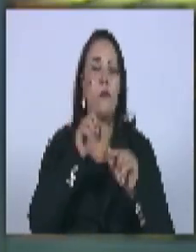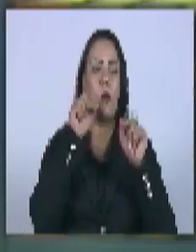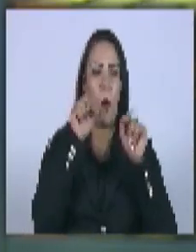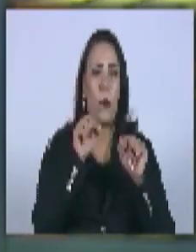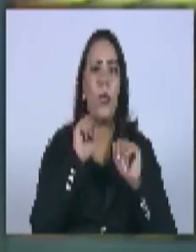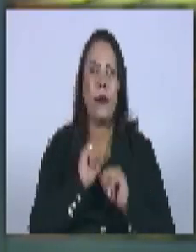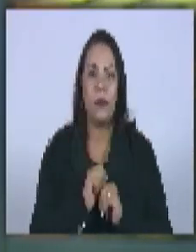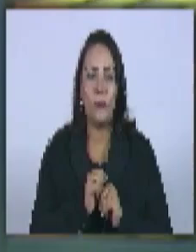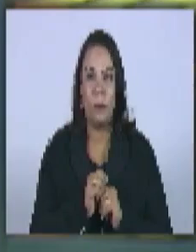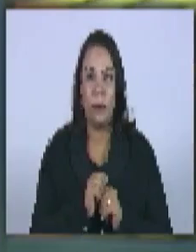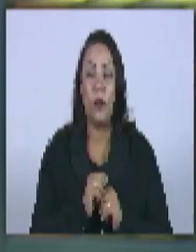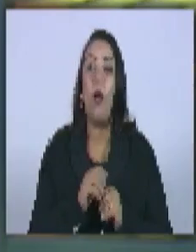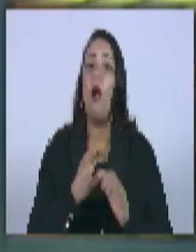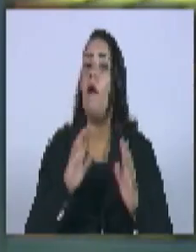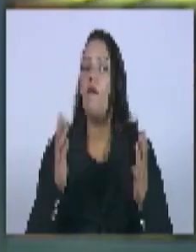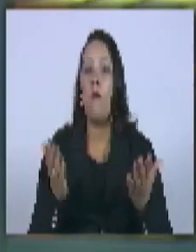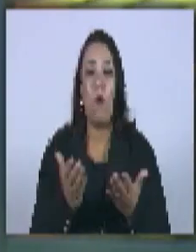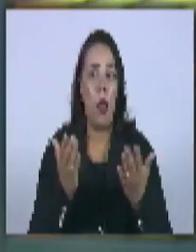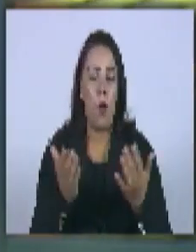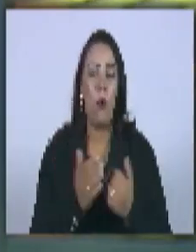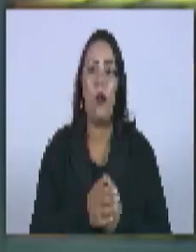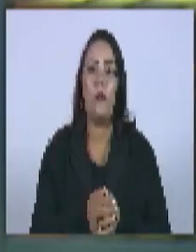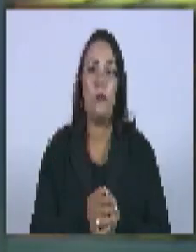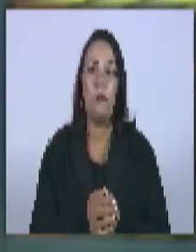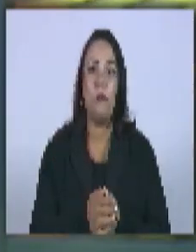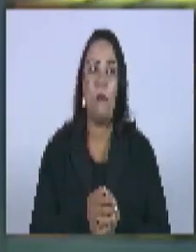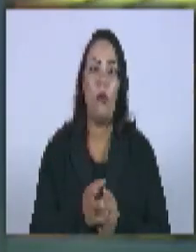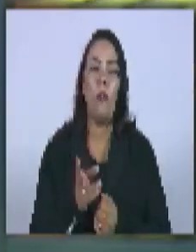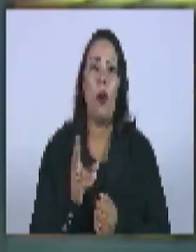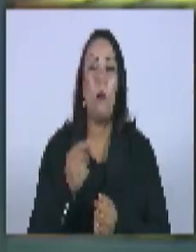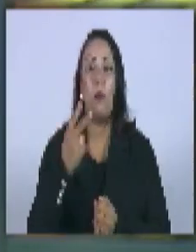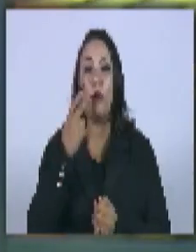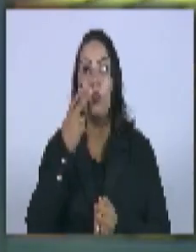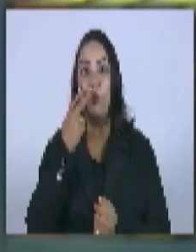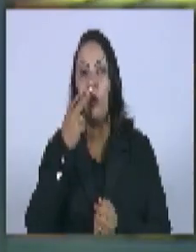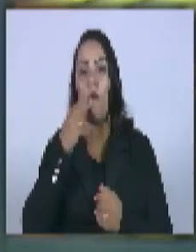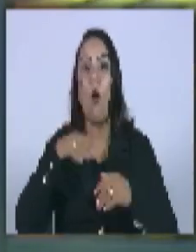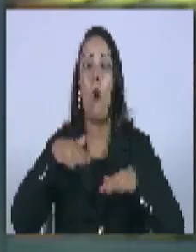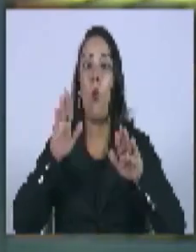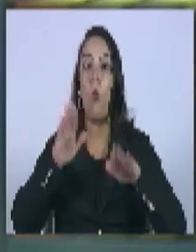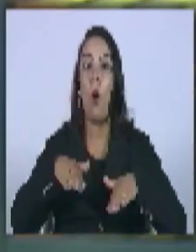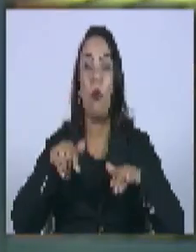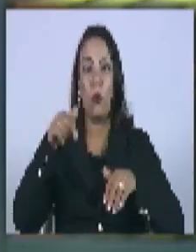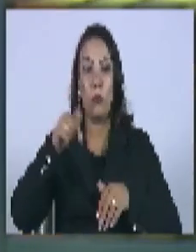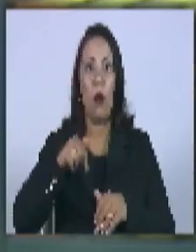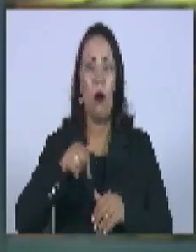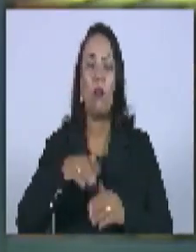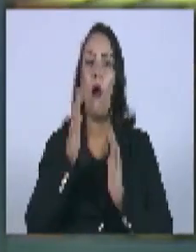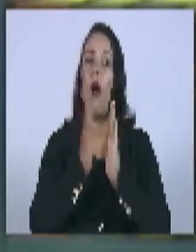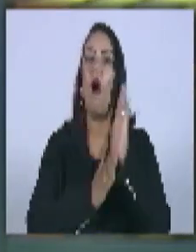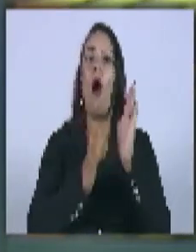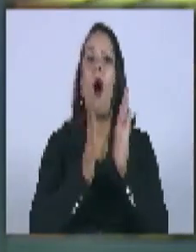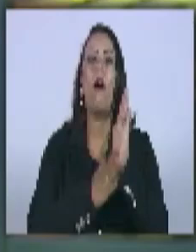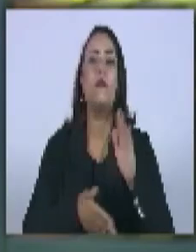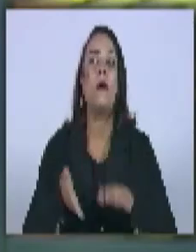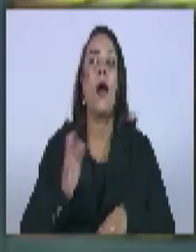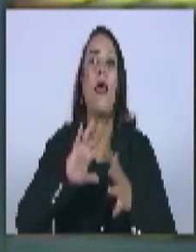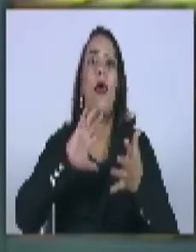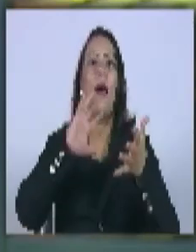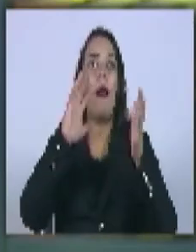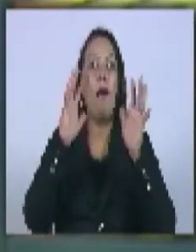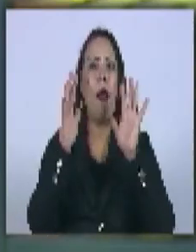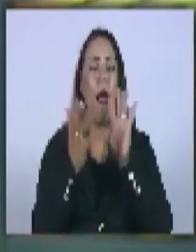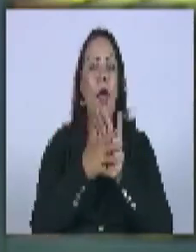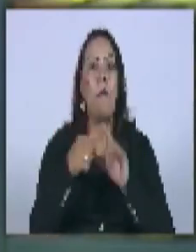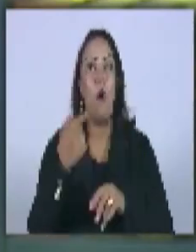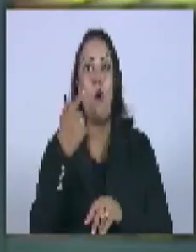في كل الاحوال الحادثه او الوضع النهارده كان خطير على مستوى العالم نشوف وكلاه